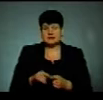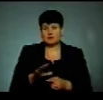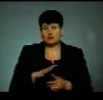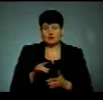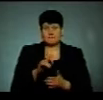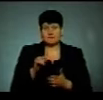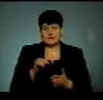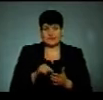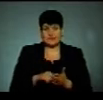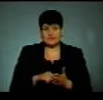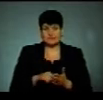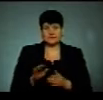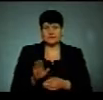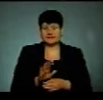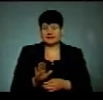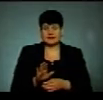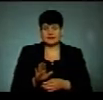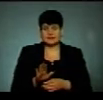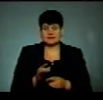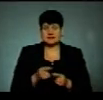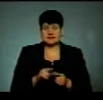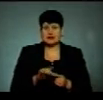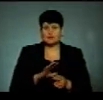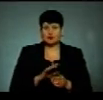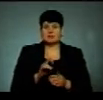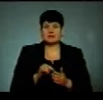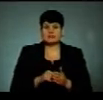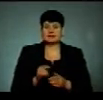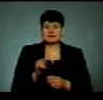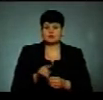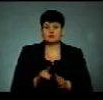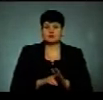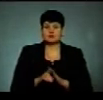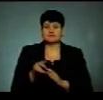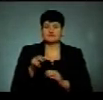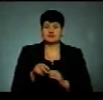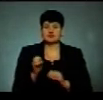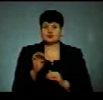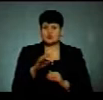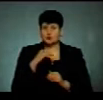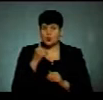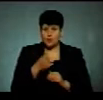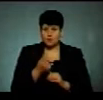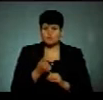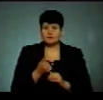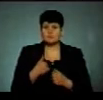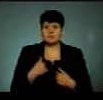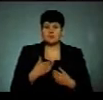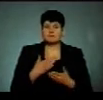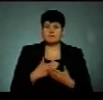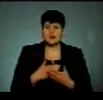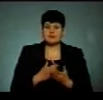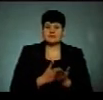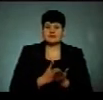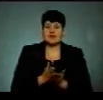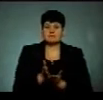не... Це було питання для того, щоб ми, починаючи з 2014 року, що ми маємо